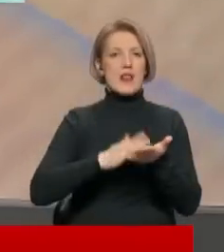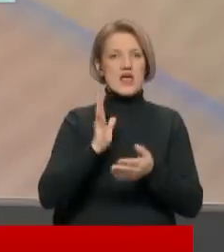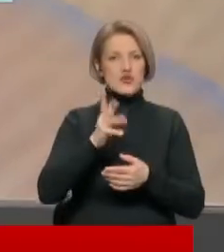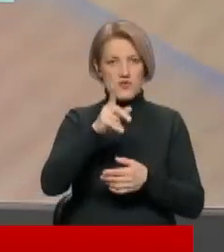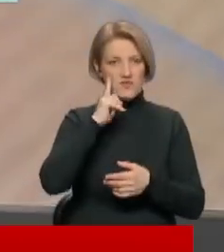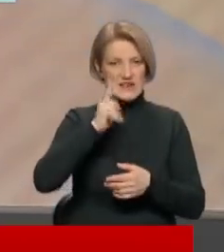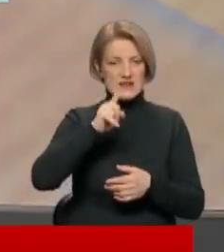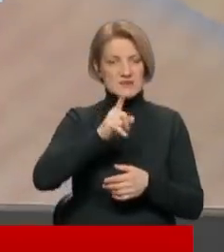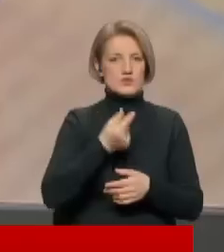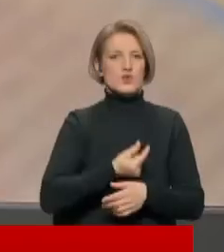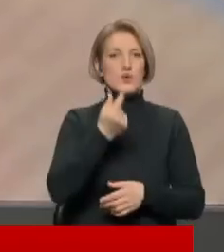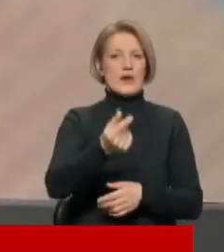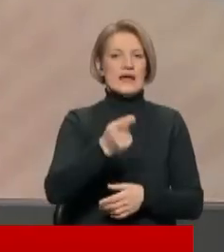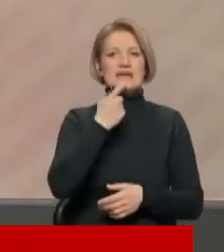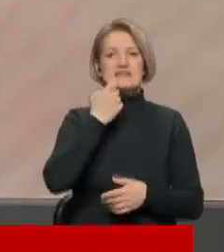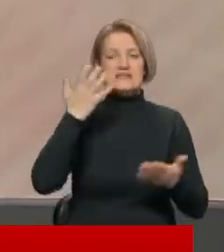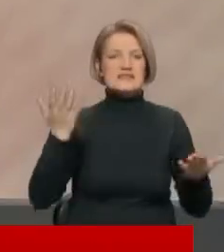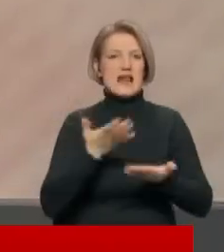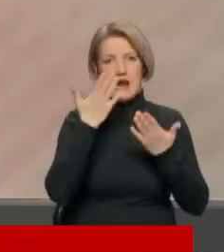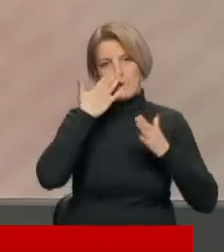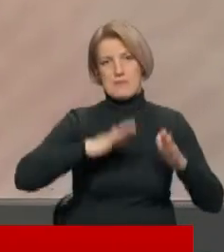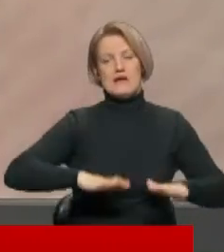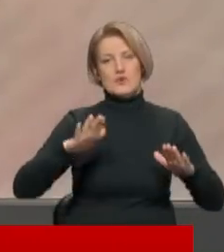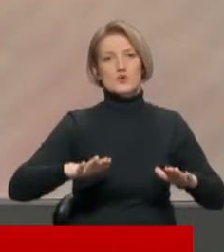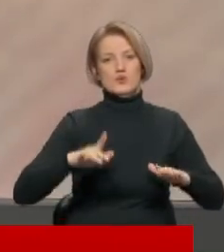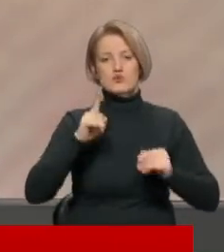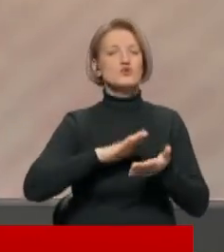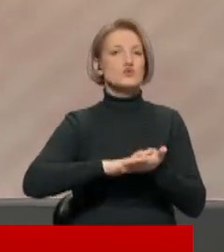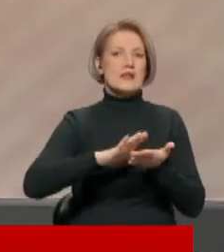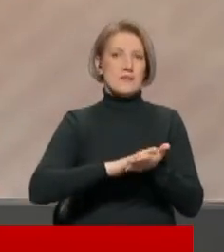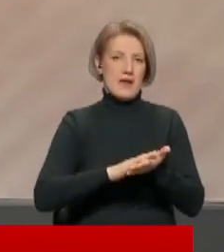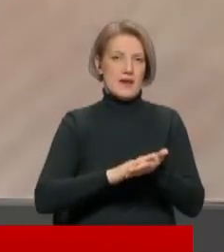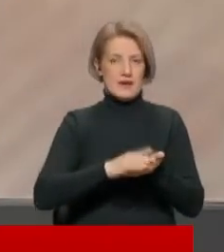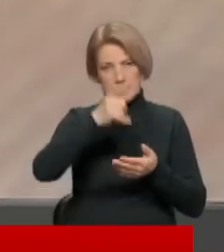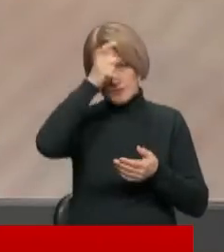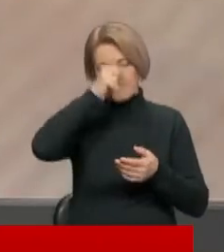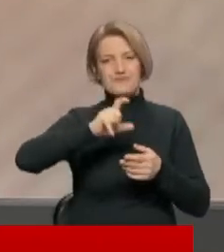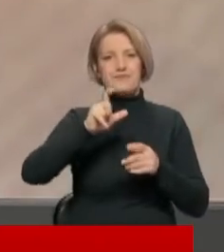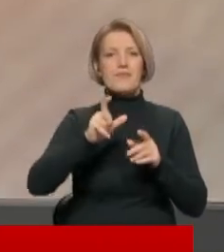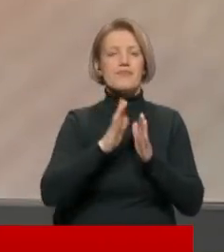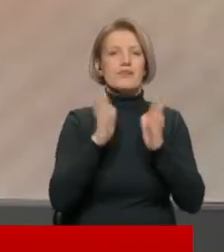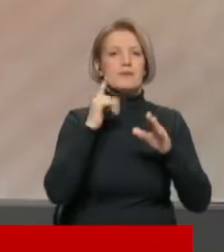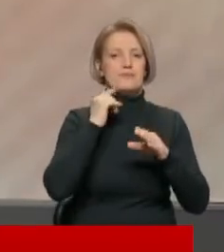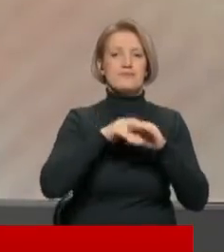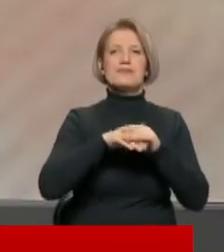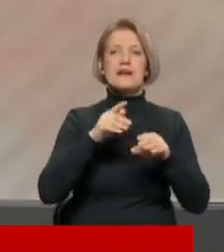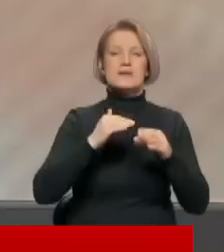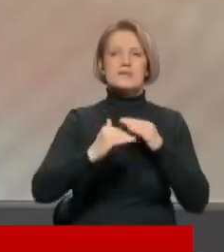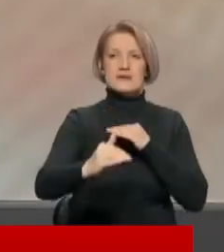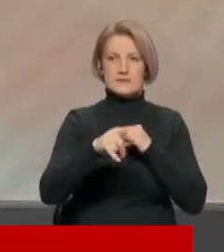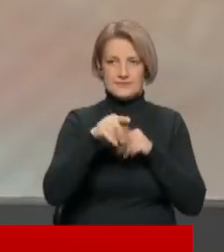Farkında mısınız uyarıları senelerdir bekliyordu bu düzenleme Türkiye Büyük Millet Meclisi'nde gündemdeydi